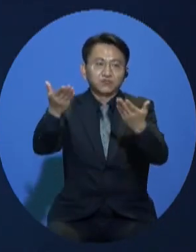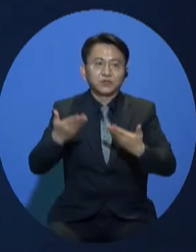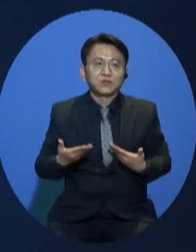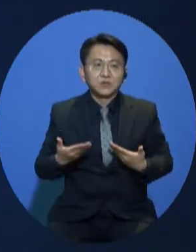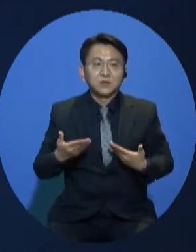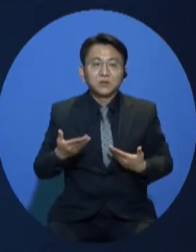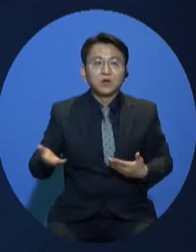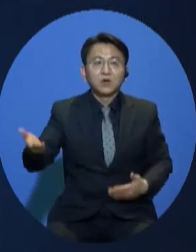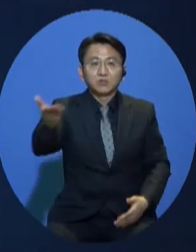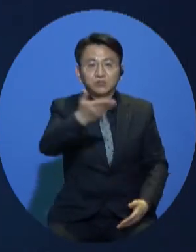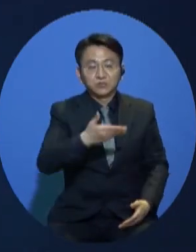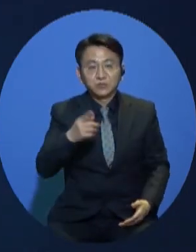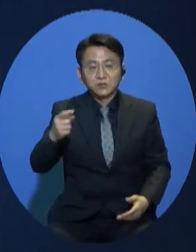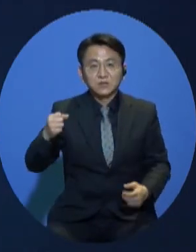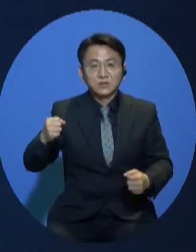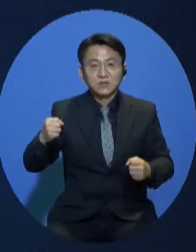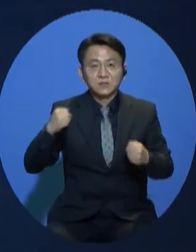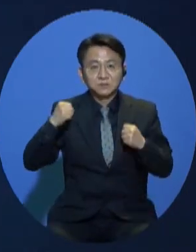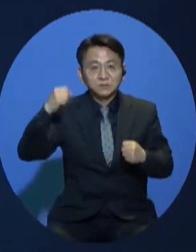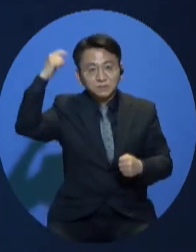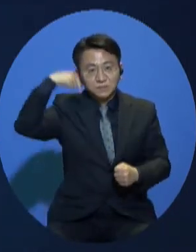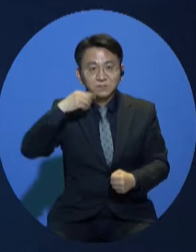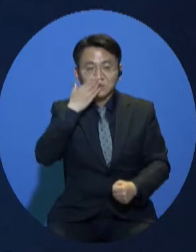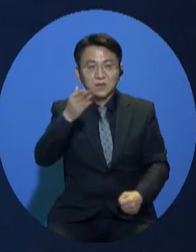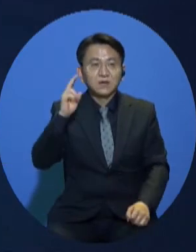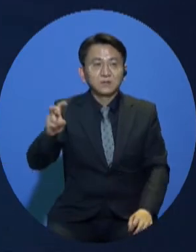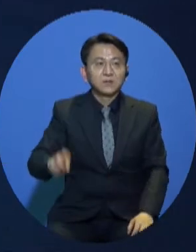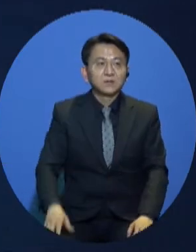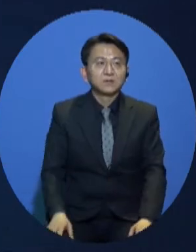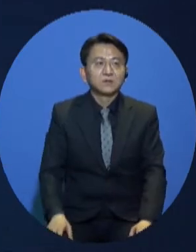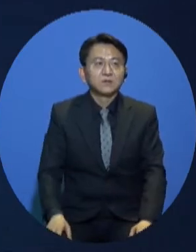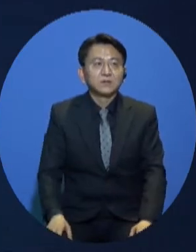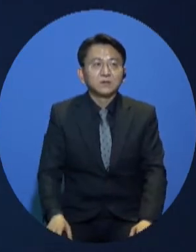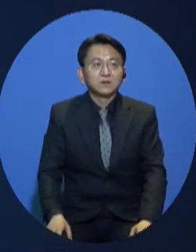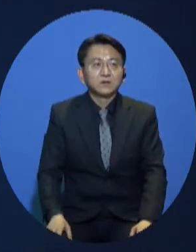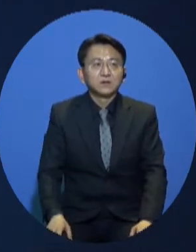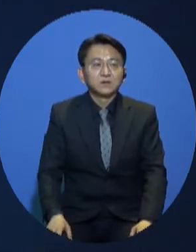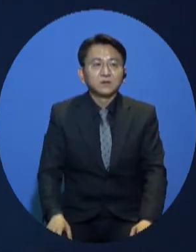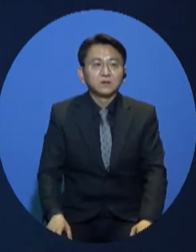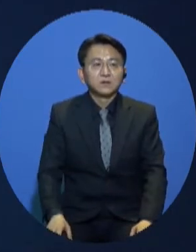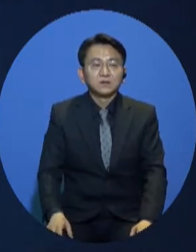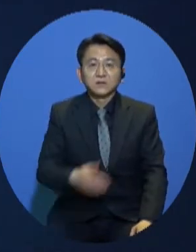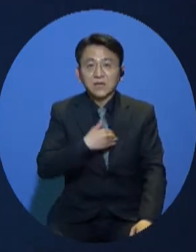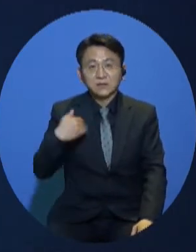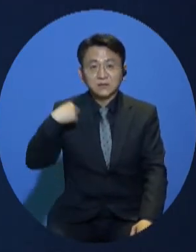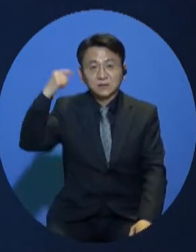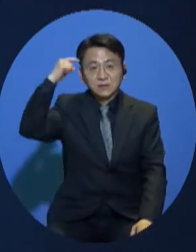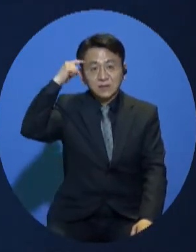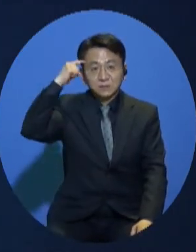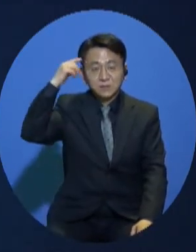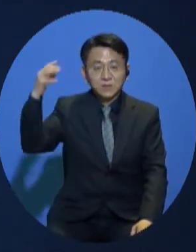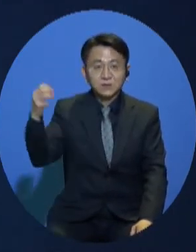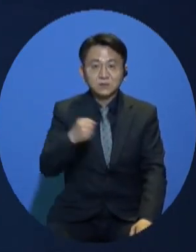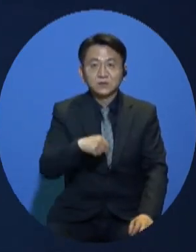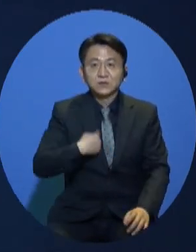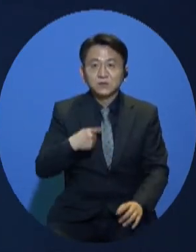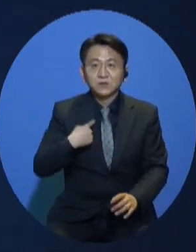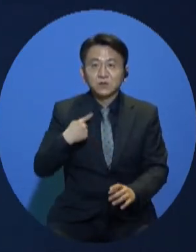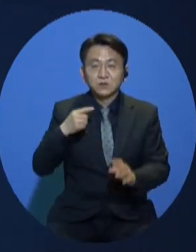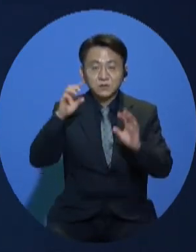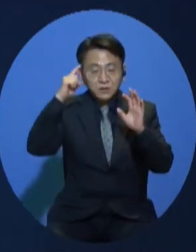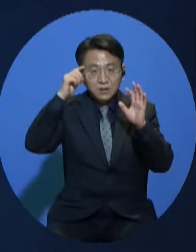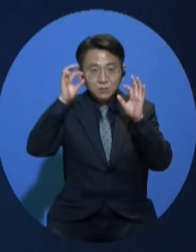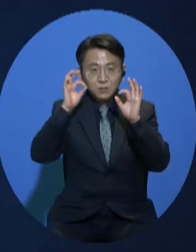여러분께서도 그 힘을 느끼실 수 있지 않았을까라는 생각이 드는데요. 삶의 자신감이 느껴져서 우리 스스로를 돌아볼 수 있는 시간을 또한